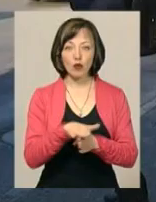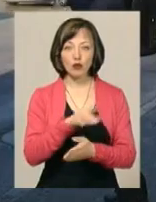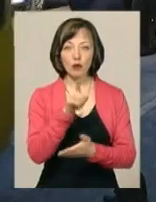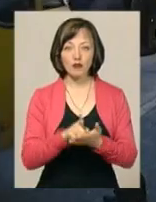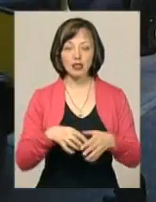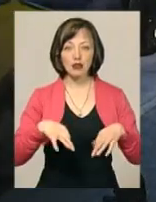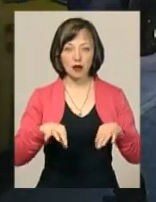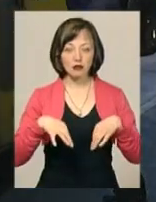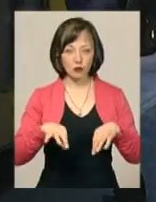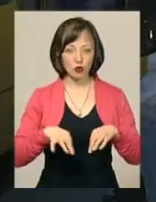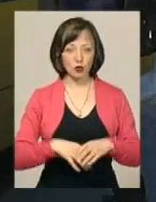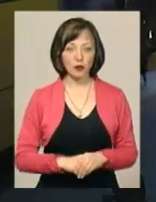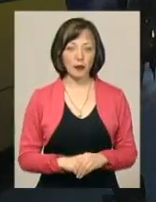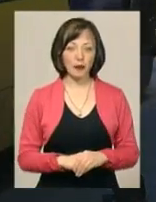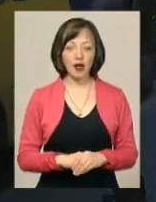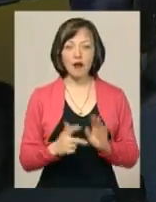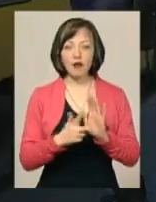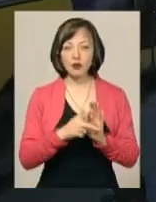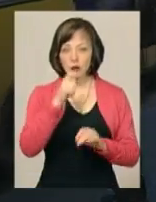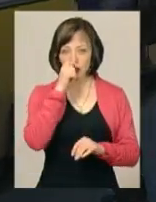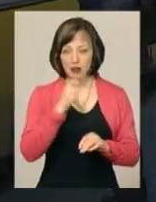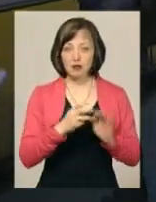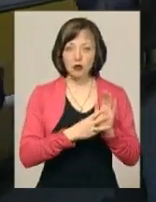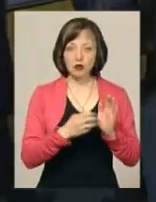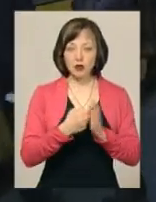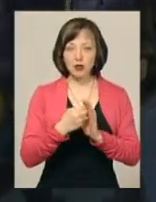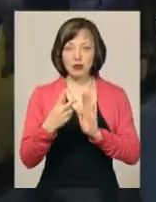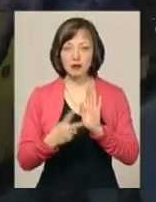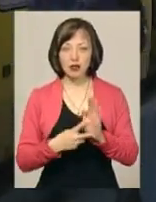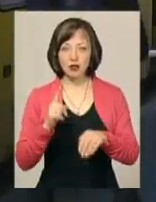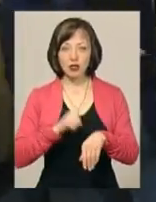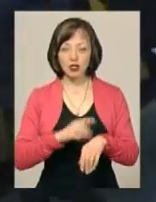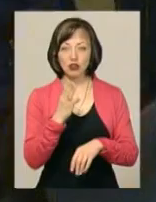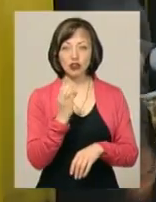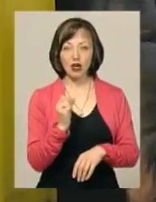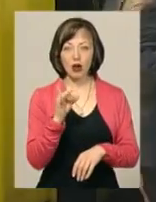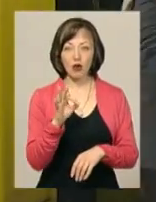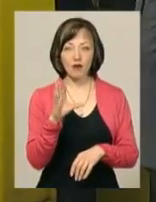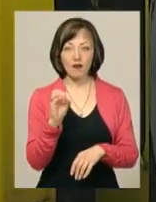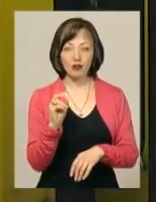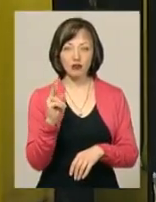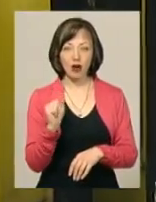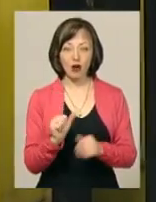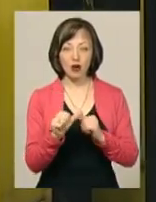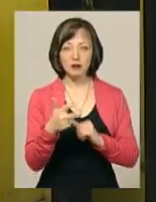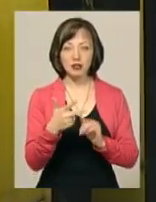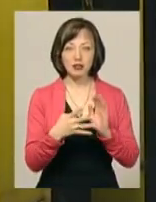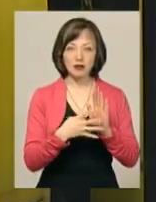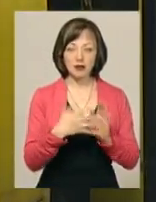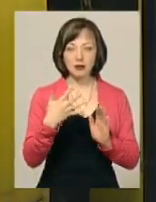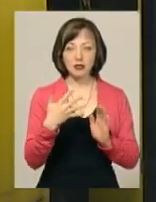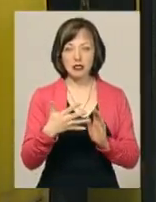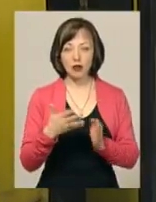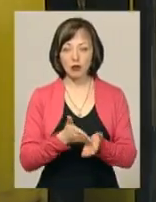міської ради Сергій Шепурев. 8 квітня з 8 до 17 години до Шаровечківського кладовища, окрім 39 та